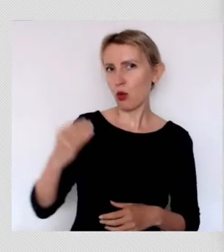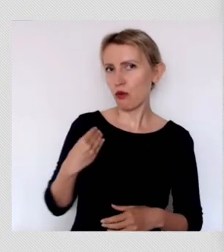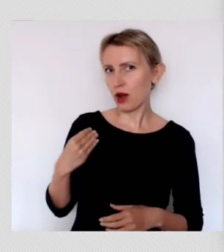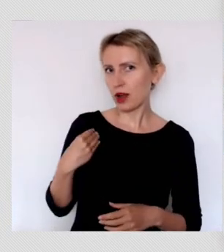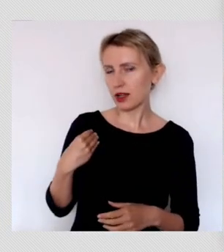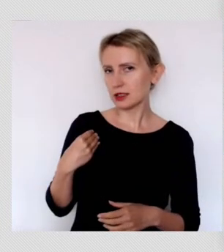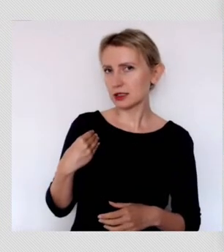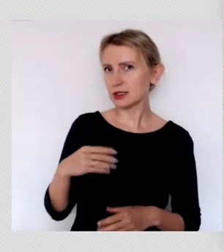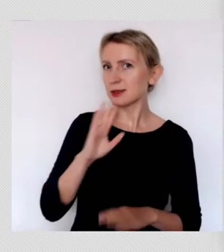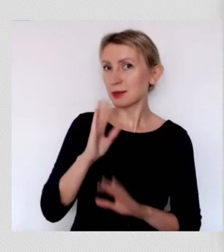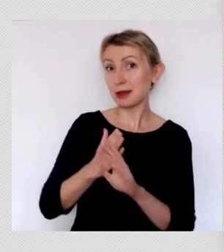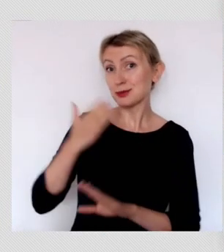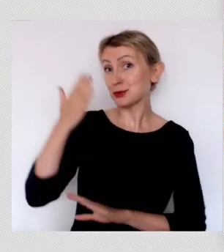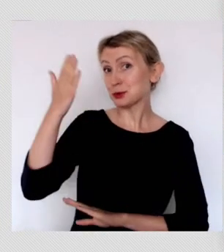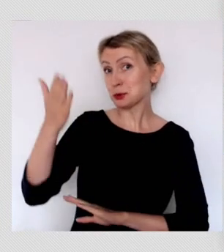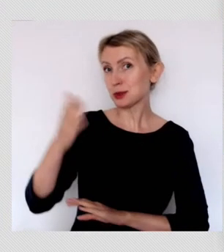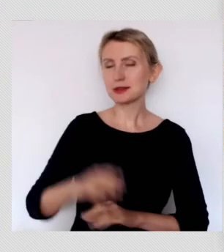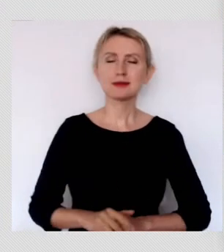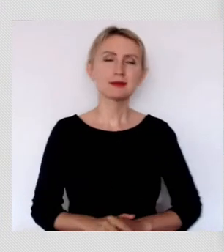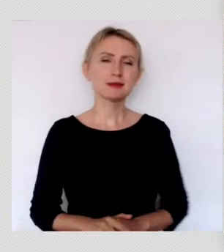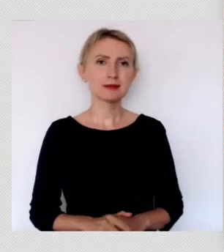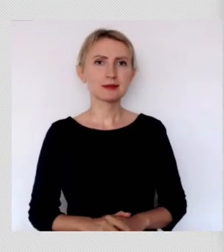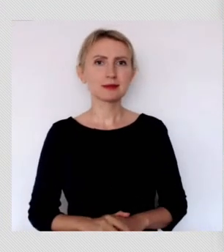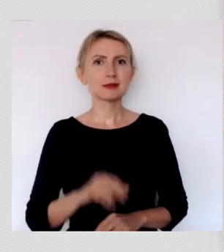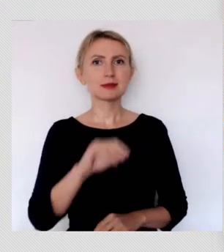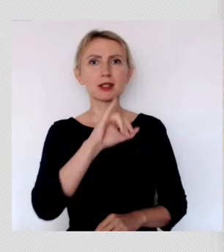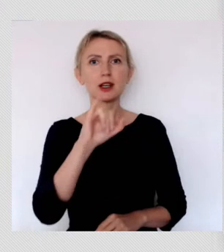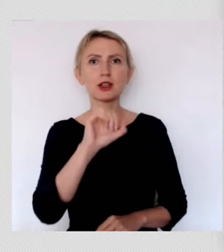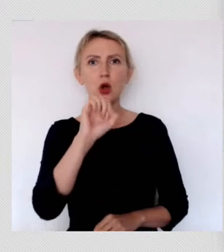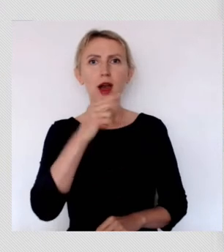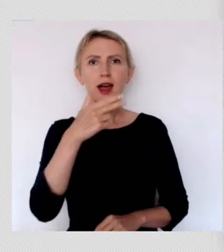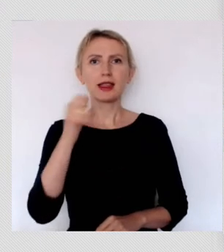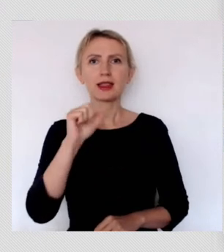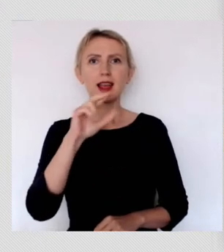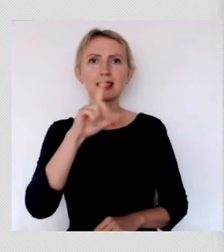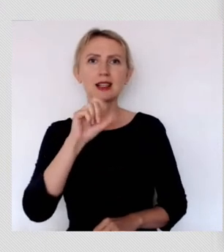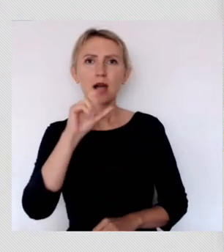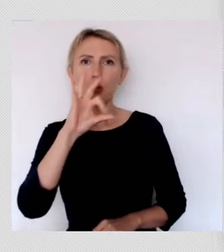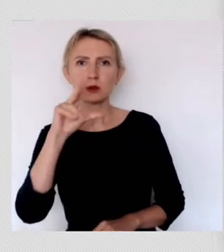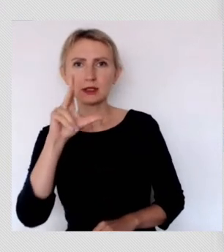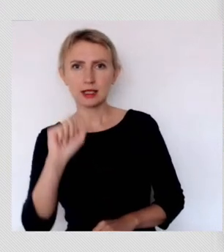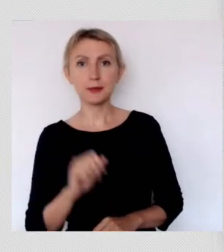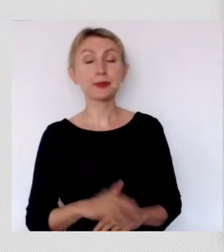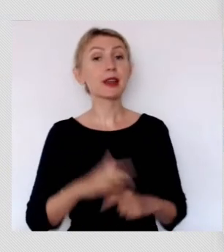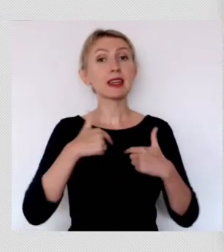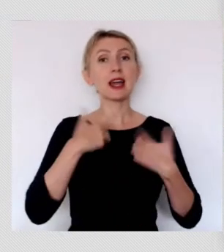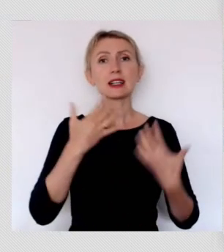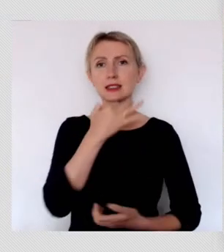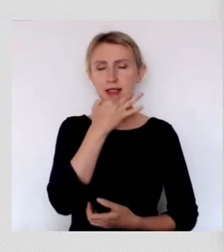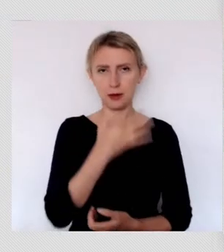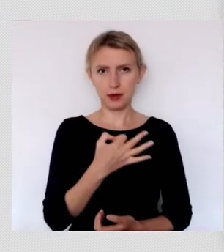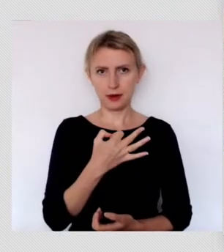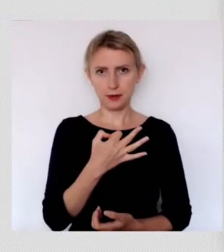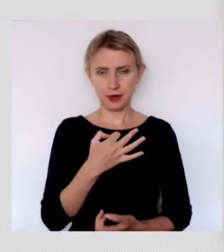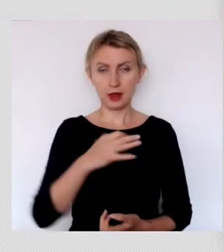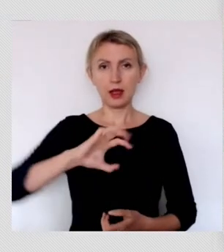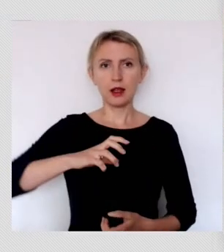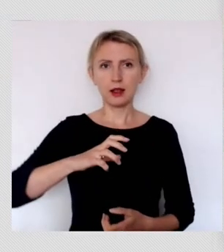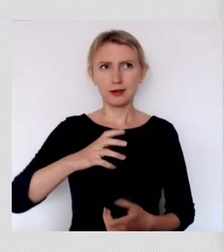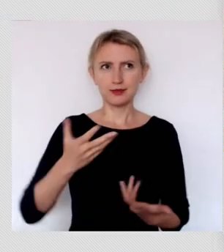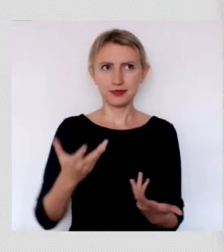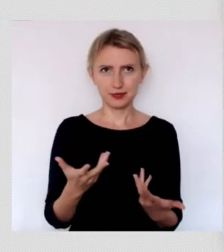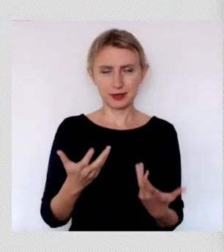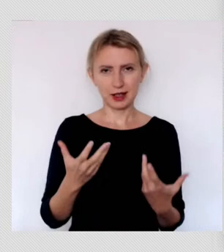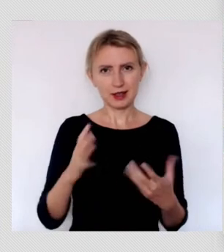chyba przyszłość. Joasiu, Joanna Załuska, bardzo proszę. Ja mam pytanie, bo z kategorii kwadratury koła